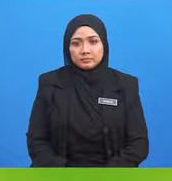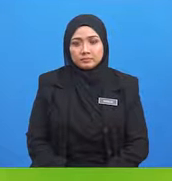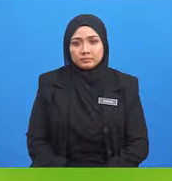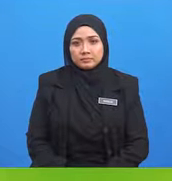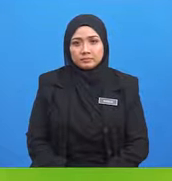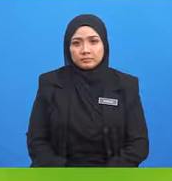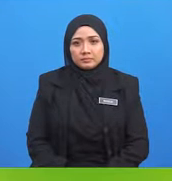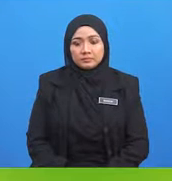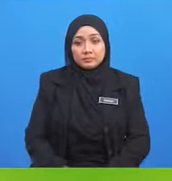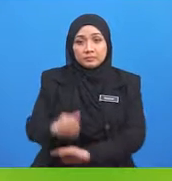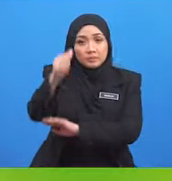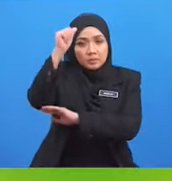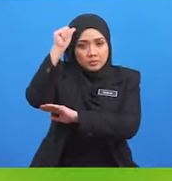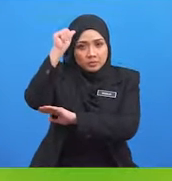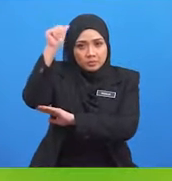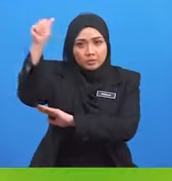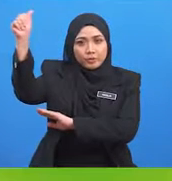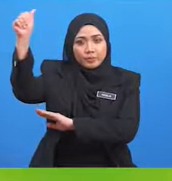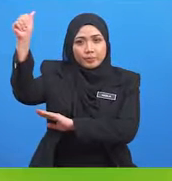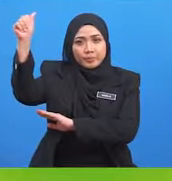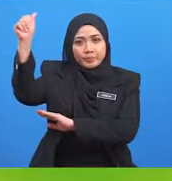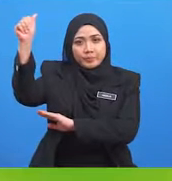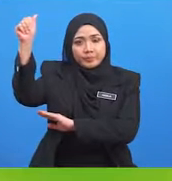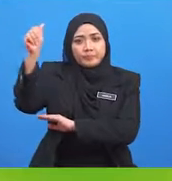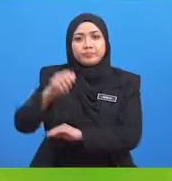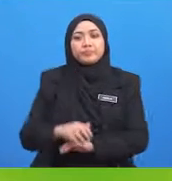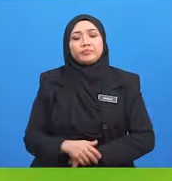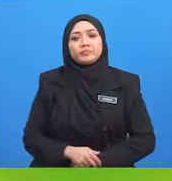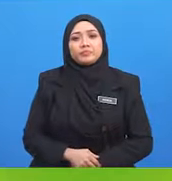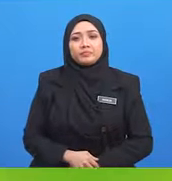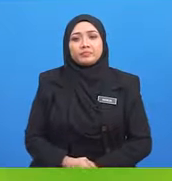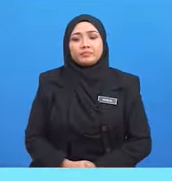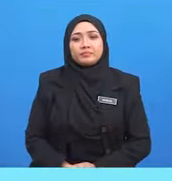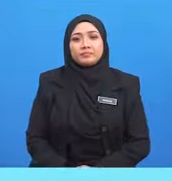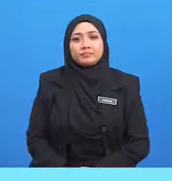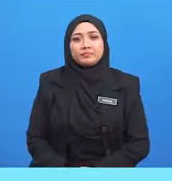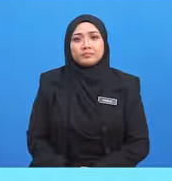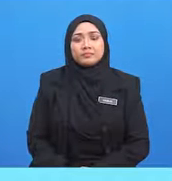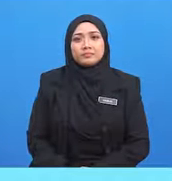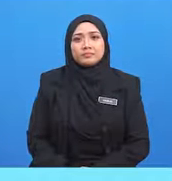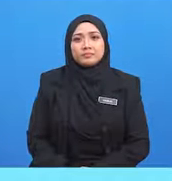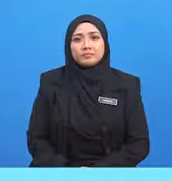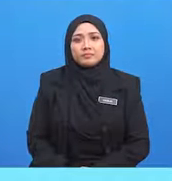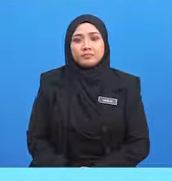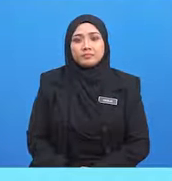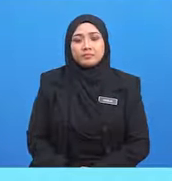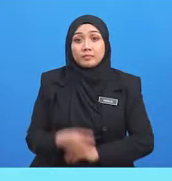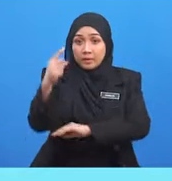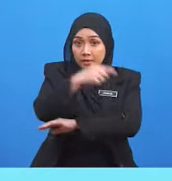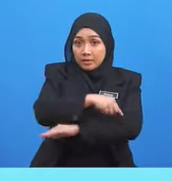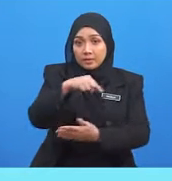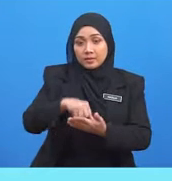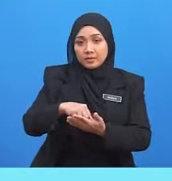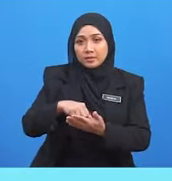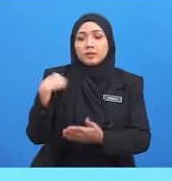ba'du. Assalamualaikum warahmatullahi taala wabarakatuh. Alhamdulillah. Hari ini kita